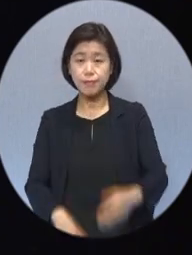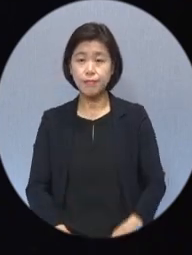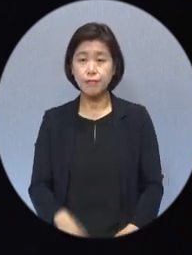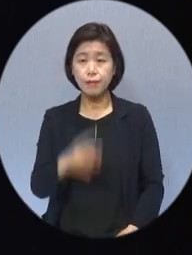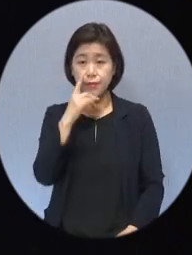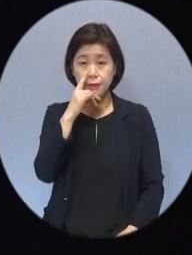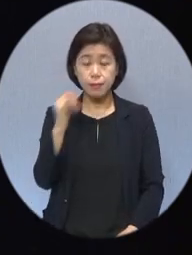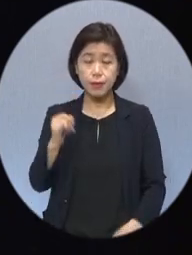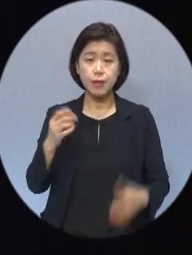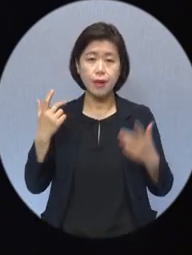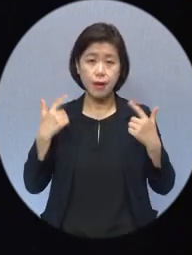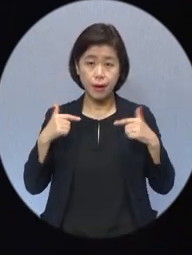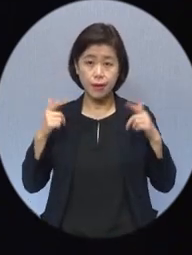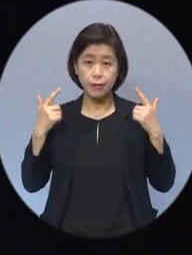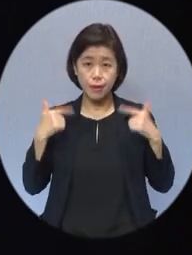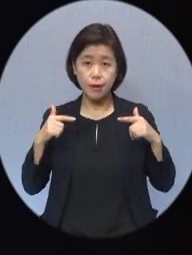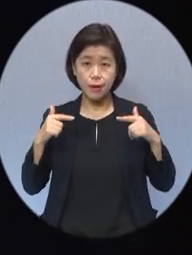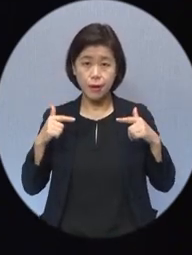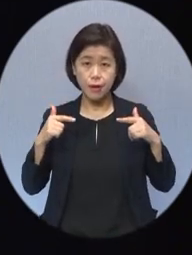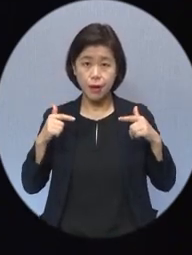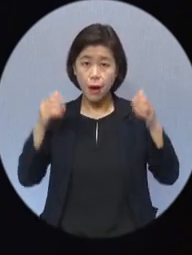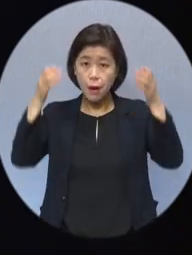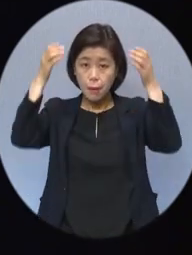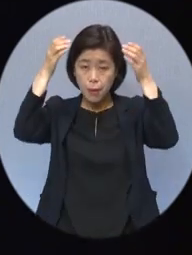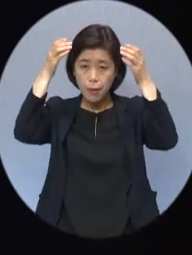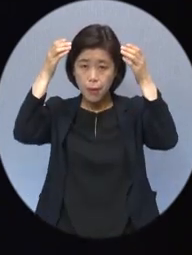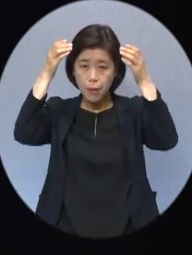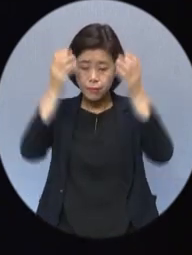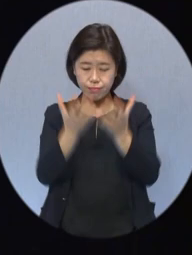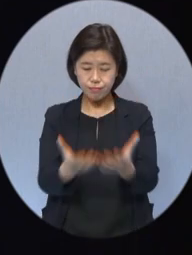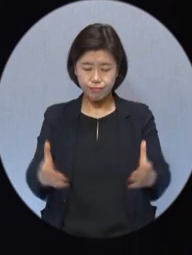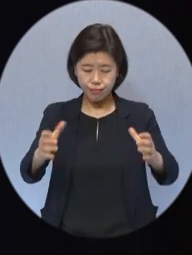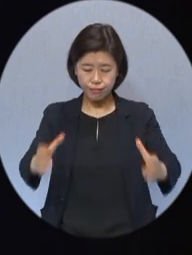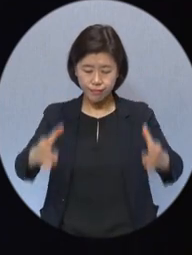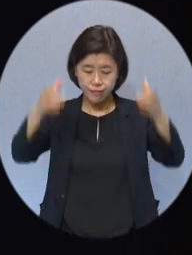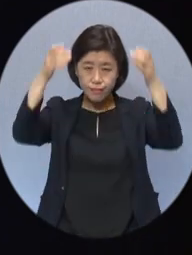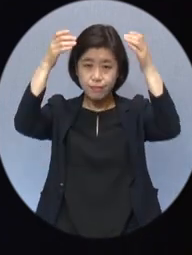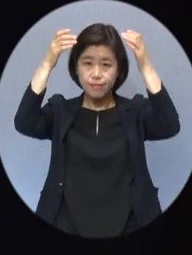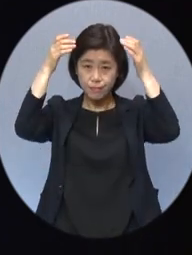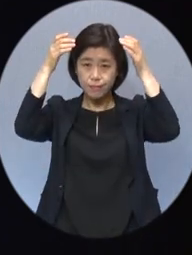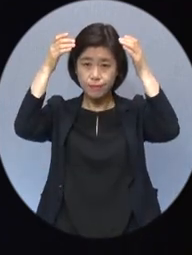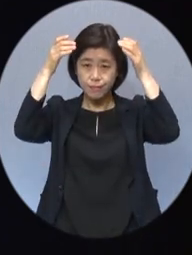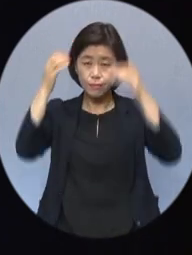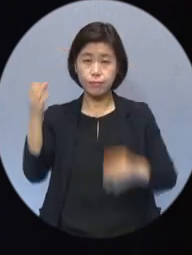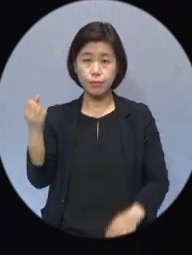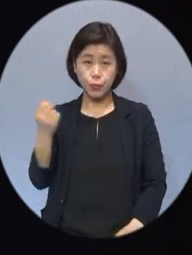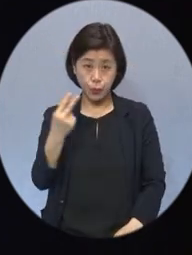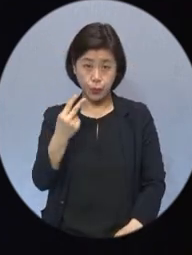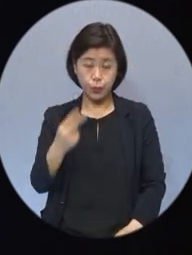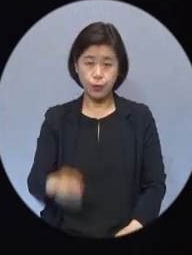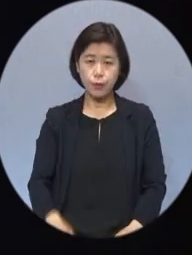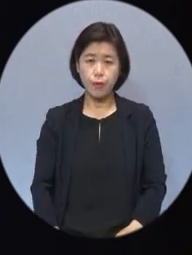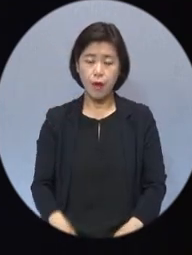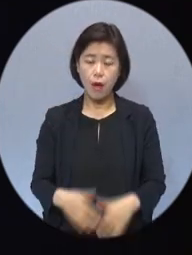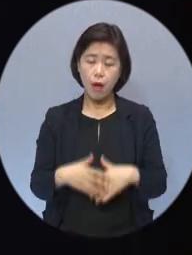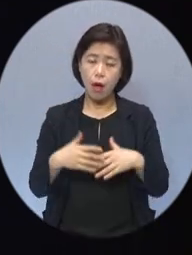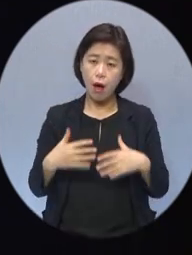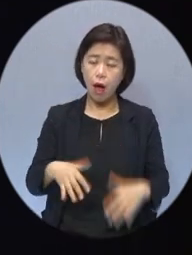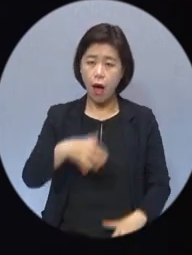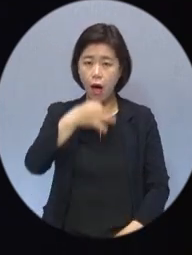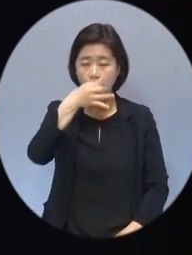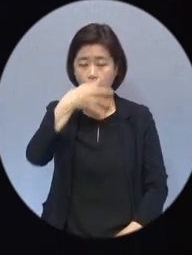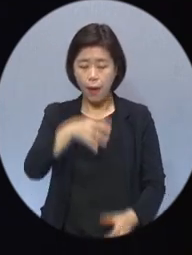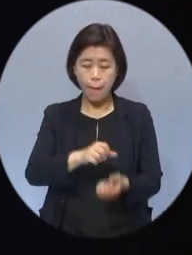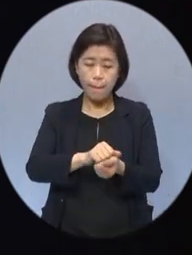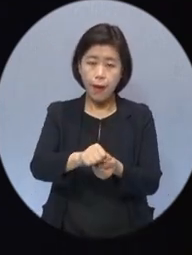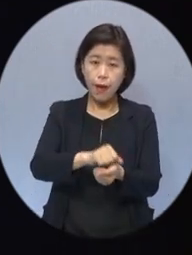어머니는 언제나 머리 위에 광주리를 이고 또는 짙은 빨래거리를